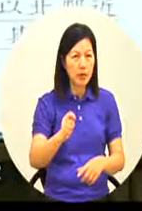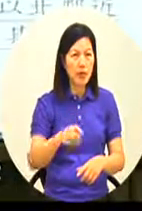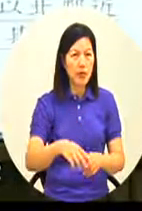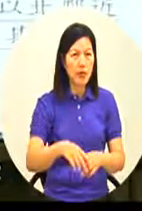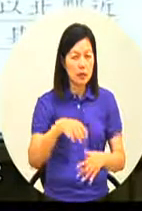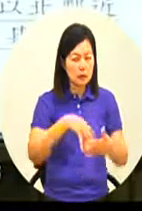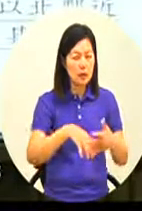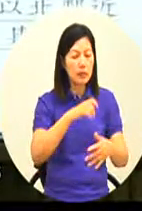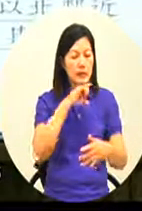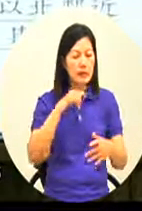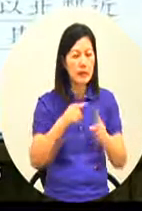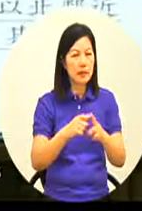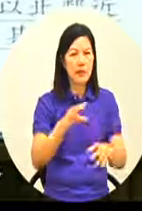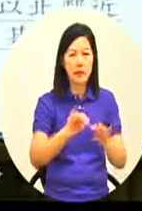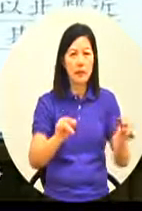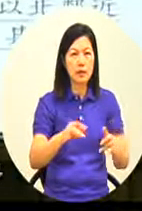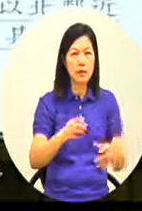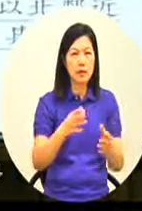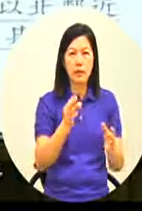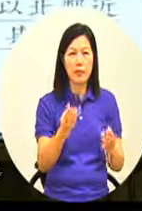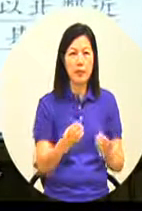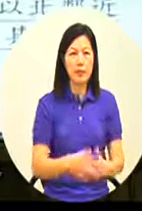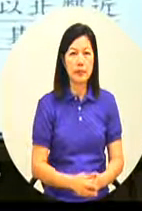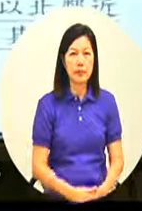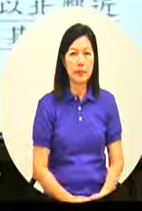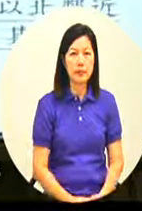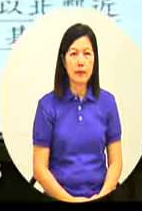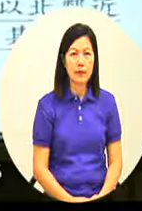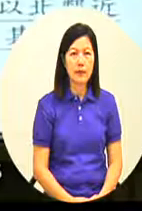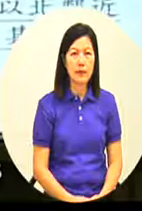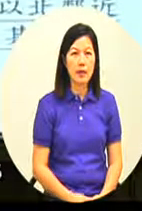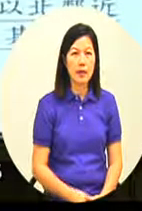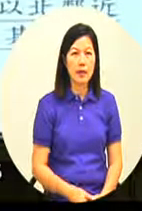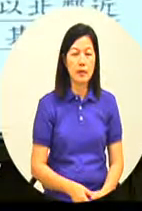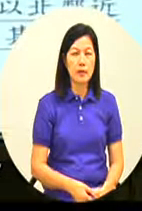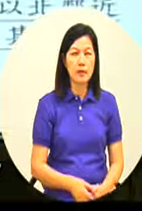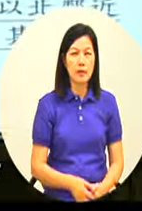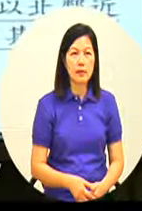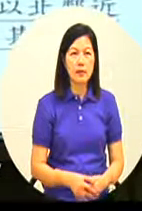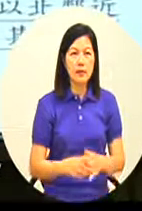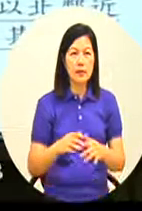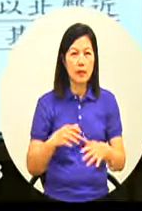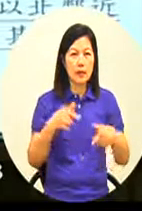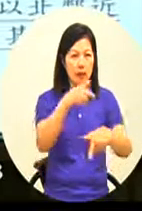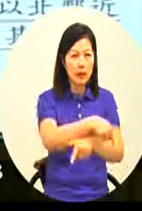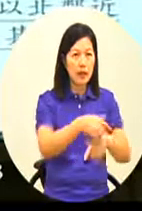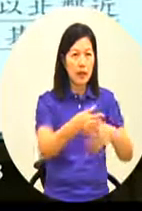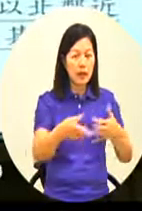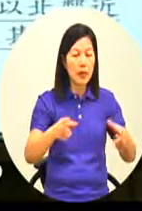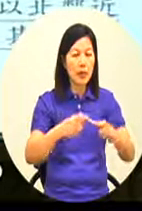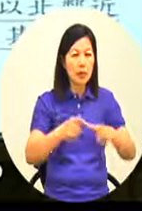有地嘛，哈、哦，基地以北临近凤溪国小，以东以及南为公园嘛，其他为住宅区。